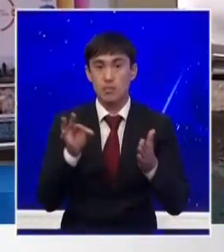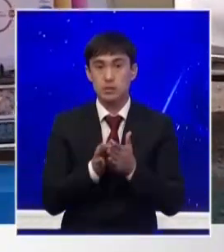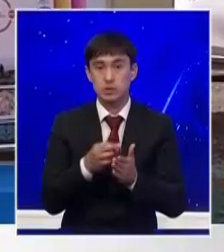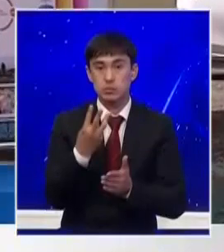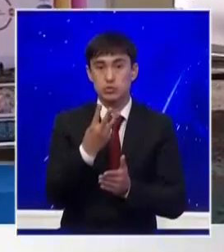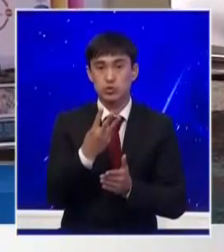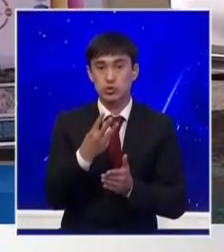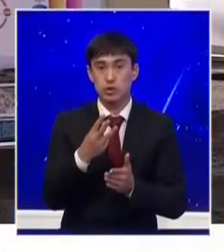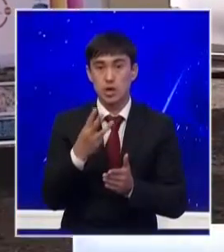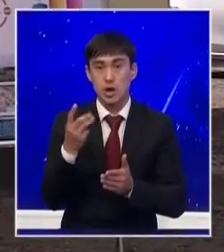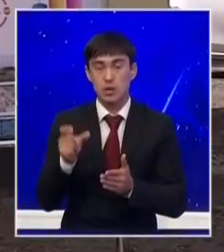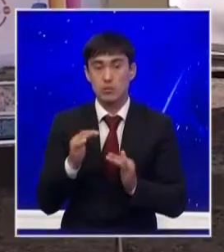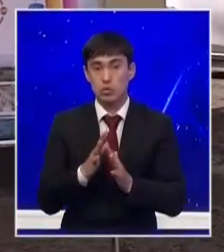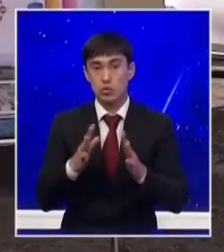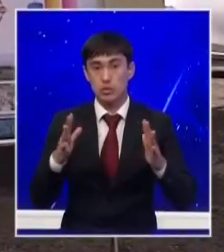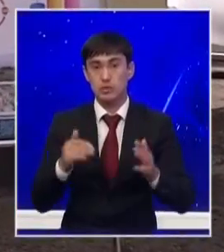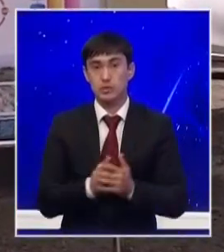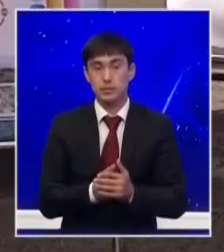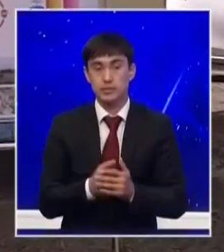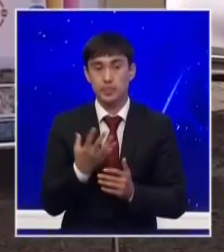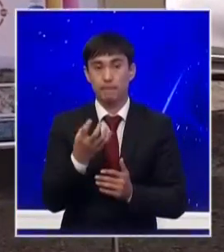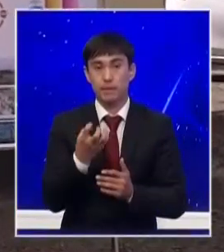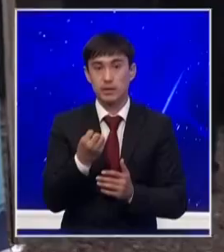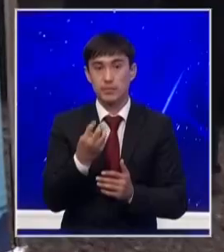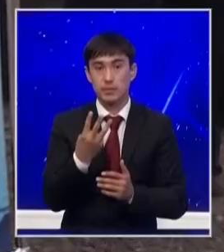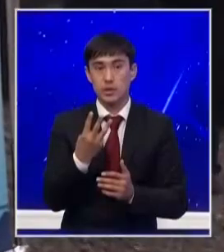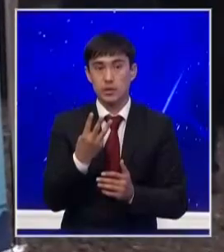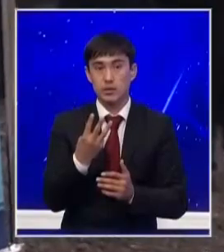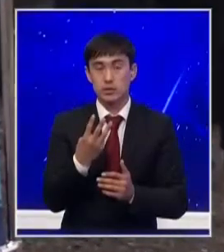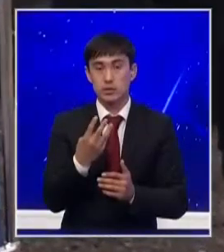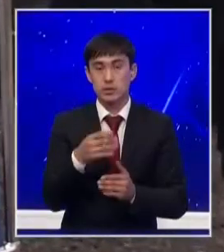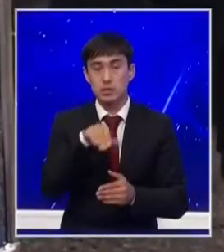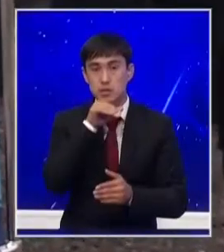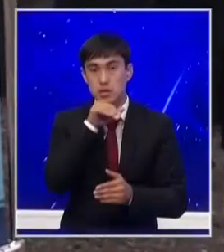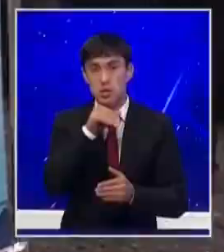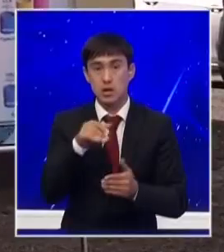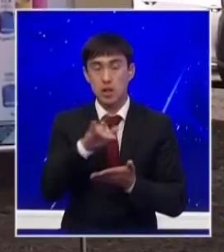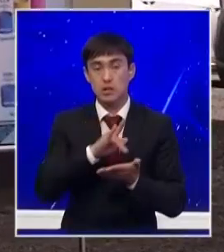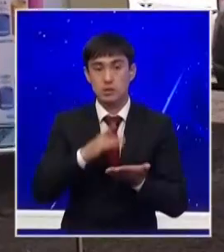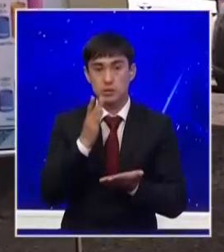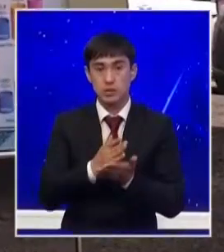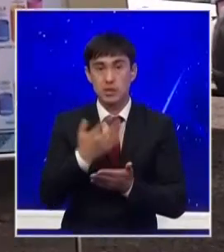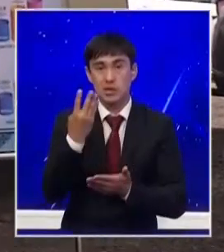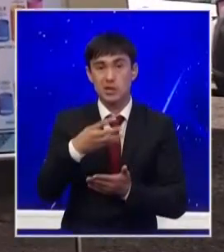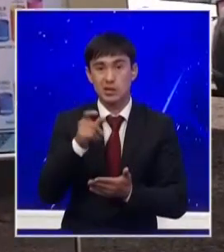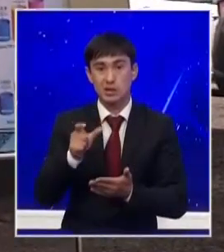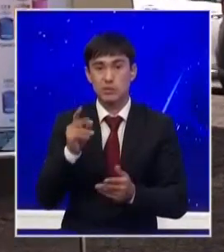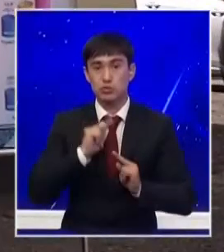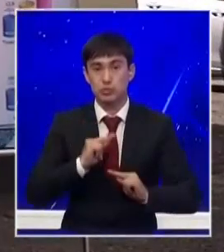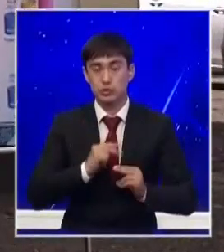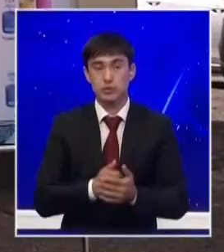адамға көбейтуге. Өз фабрика 300 адамға арналған. Филиал тағы Текелді аштық. Текелі қаласына 40 адамды жұмыс істейді.